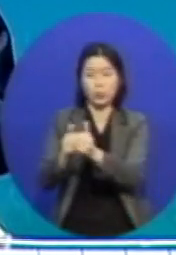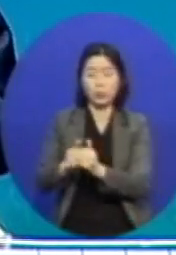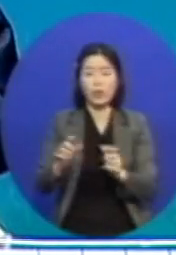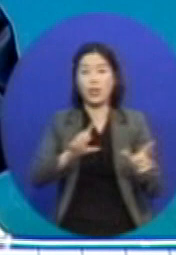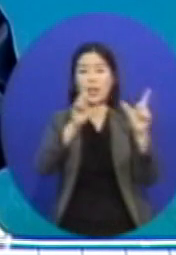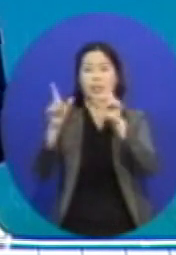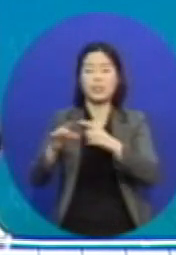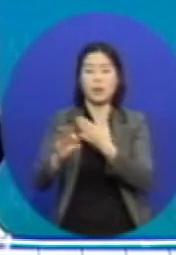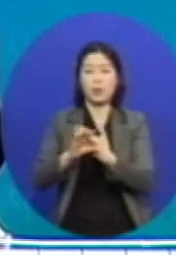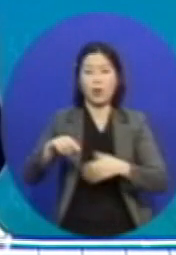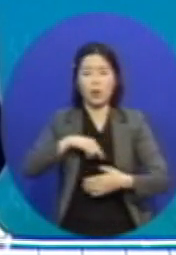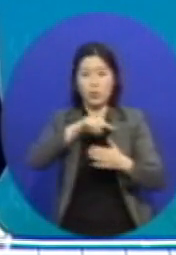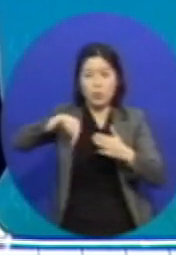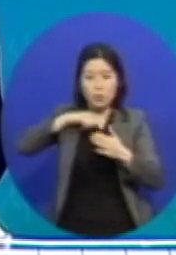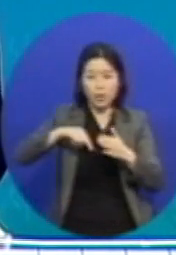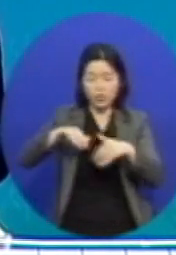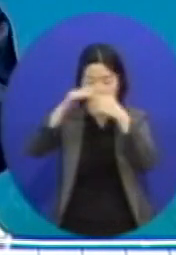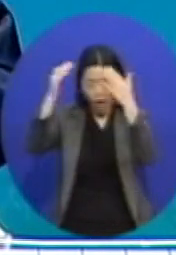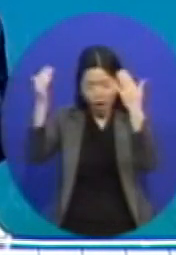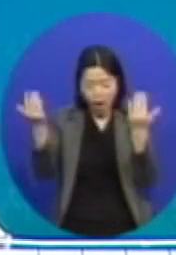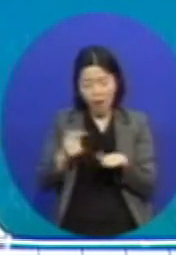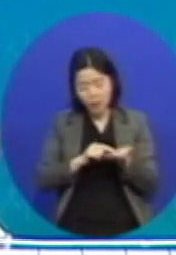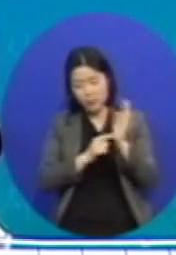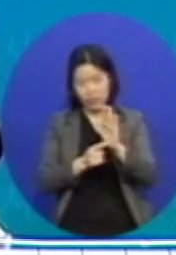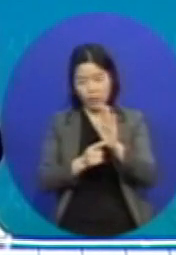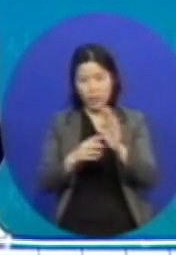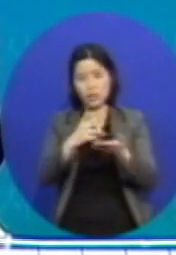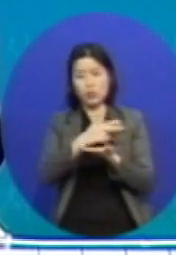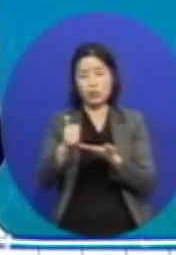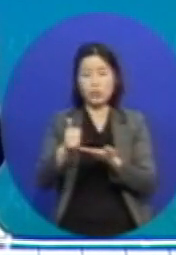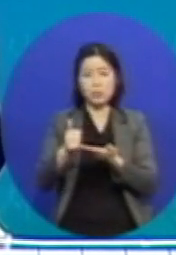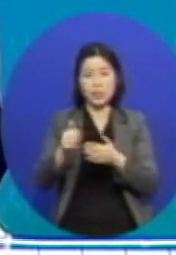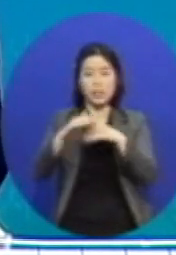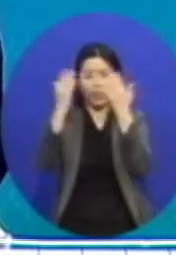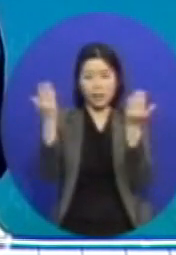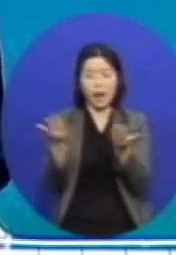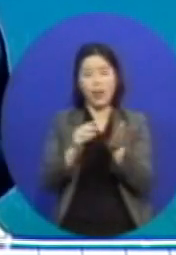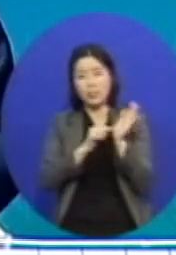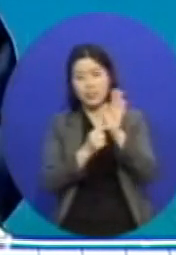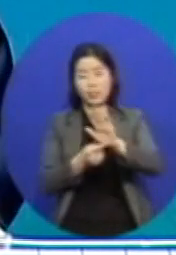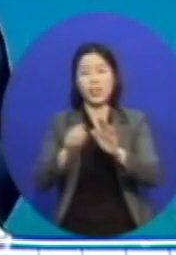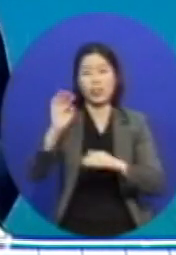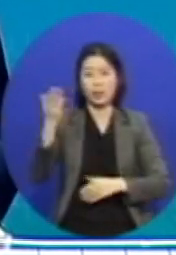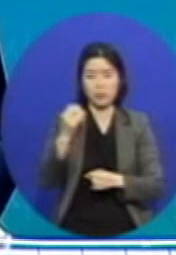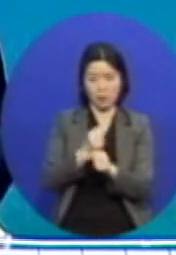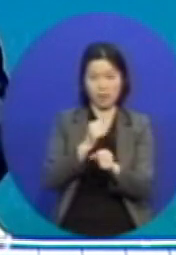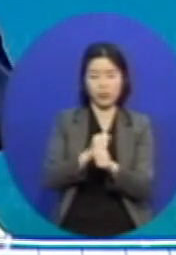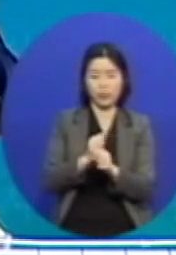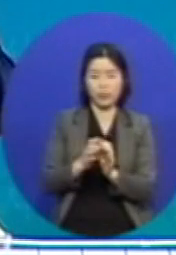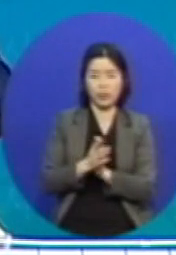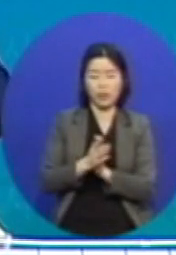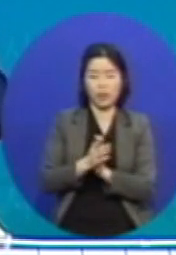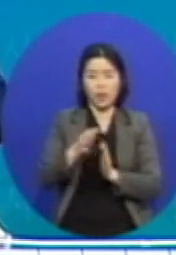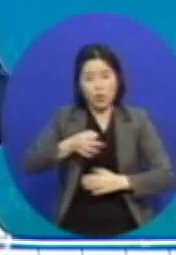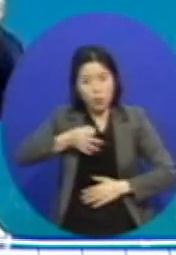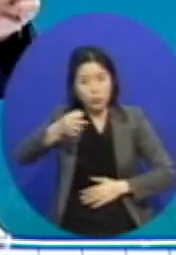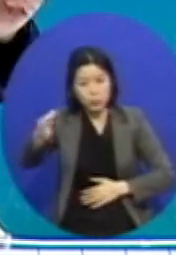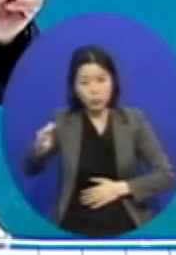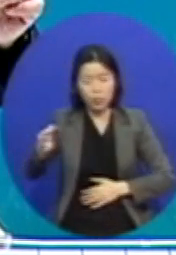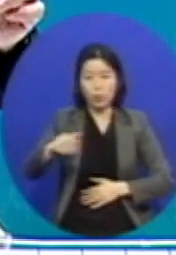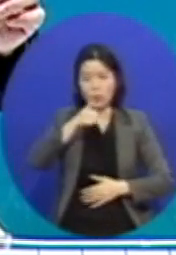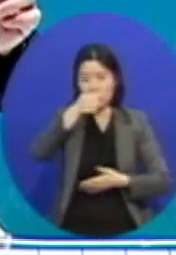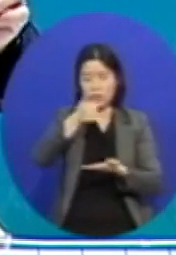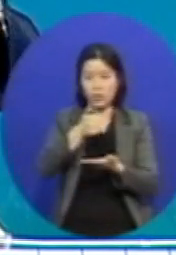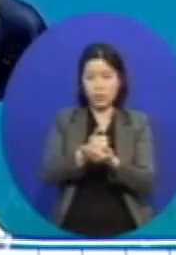속에 있는 것까지 다 들어 나요 주님이 다 들어 내세요 그러면 돈 주고 죄